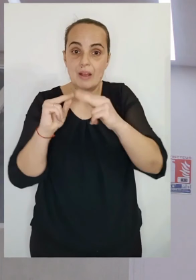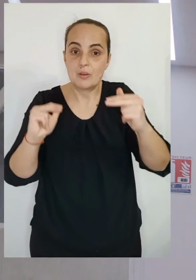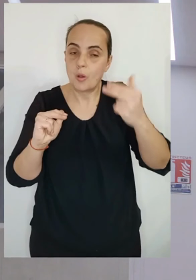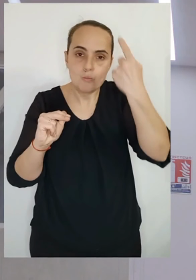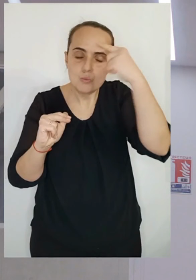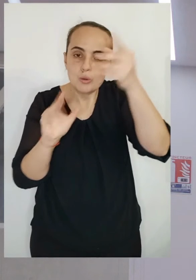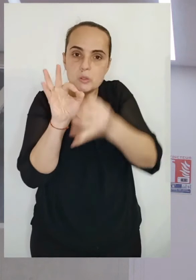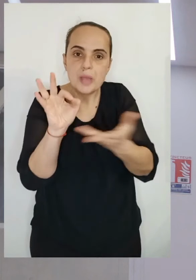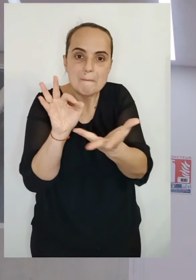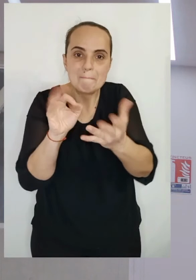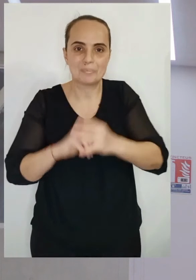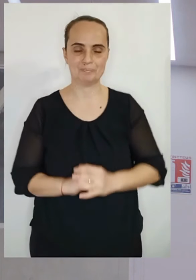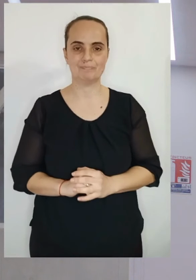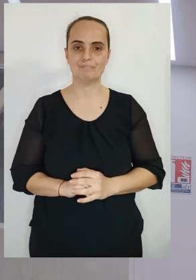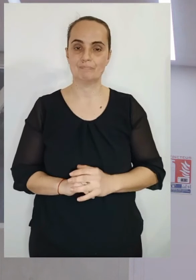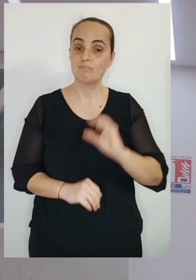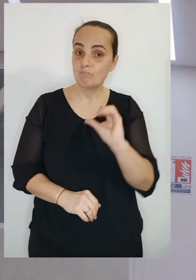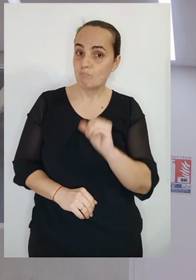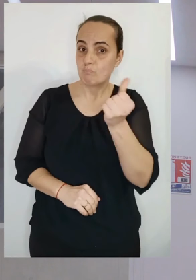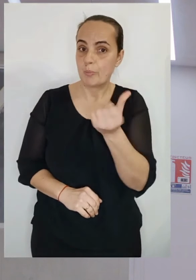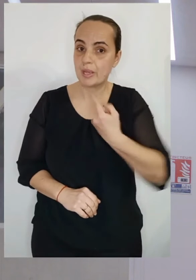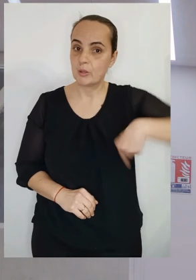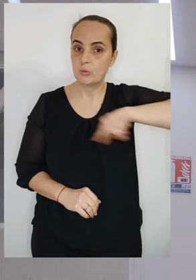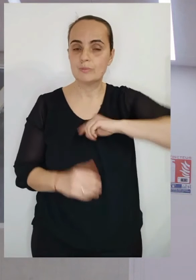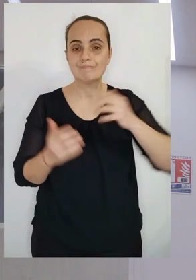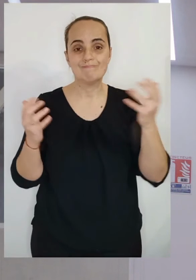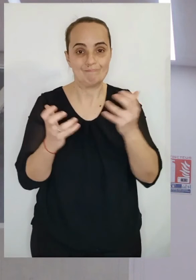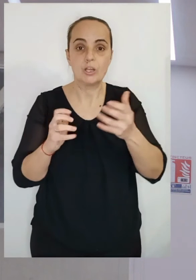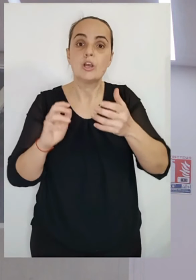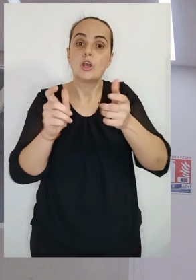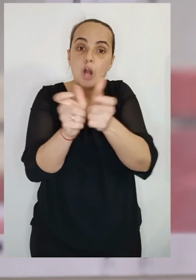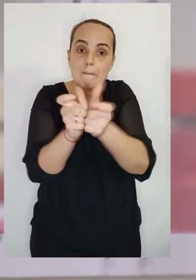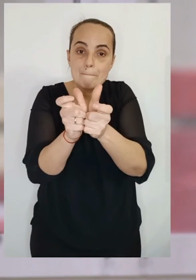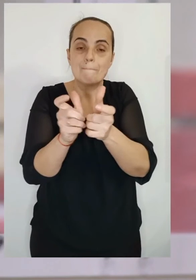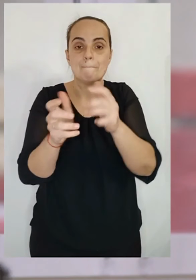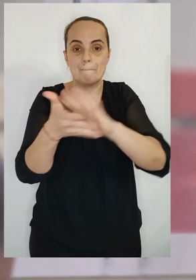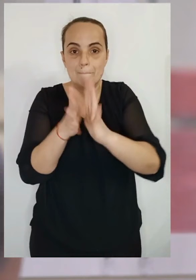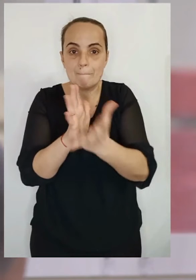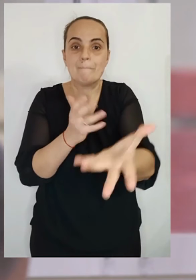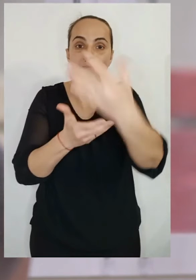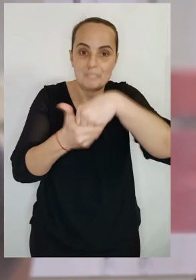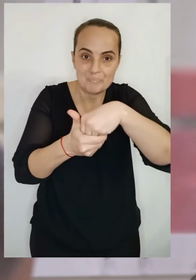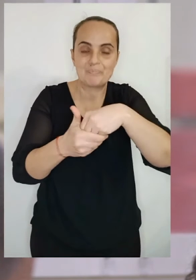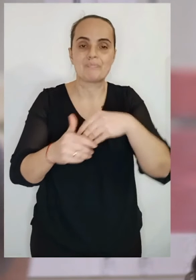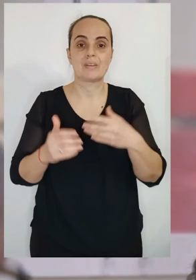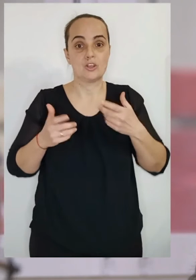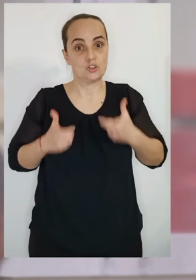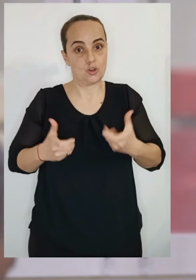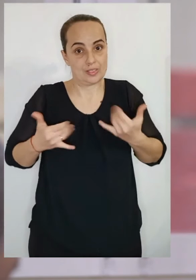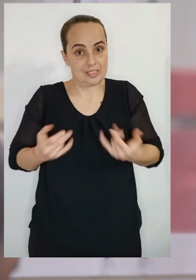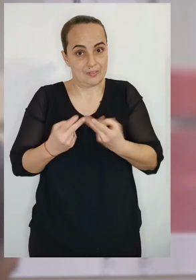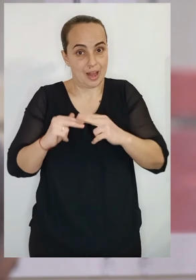d'Avignon ? Déjà, ce qu'on souhaite, c'est qu'il y ait une mobilisation des clubs. Voilà. Et ça, je pense qu'on a la chance à